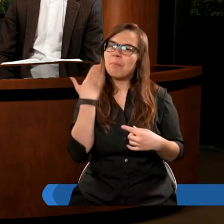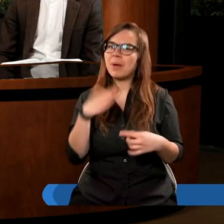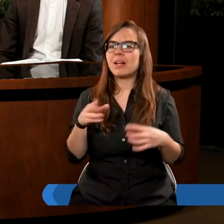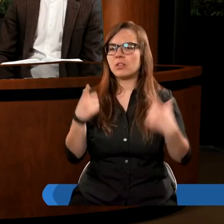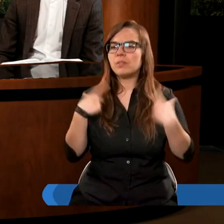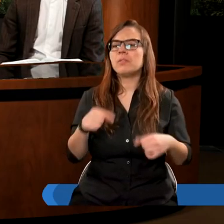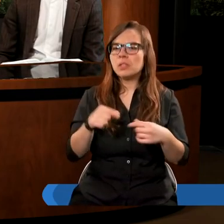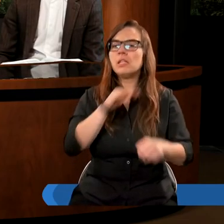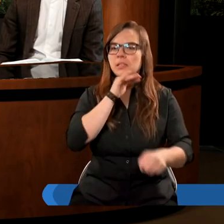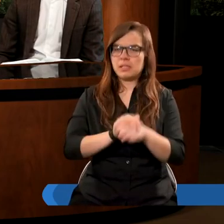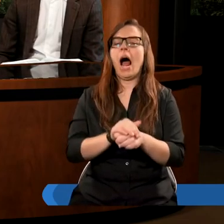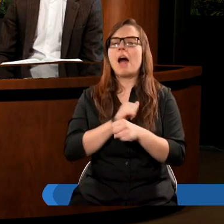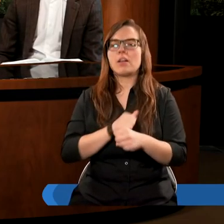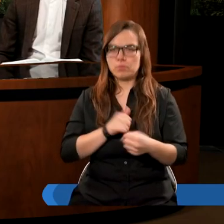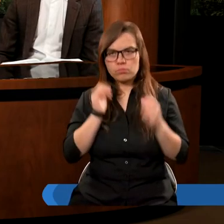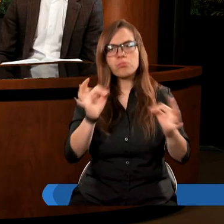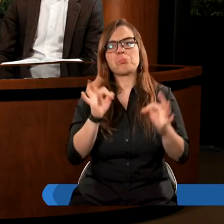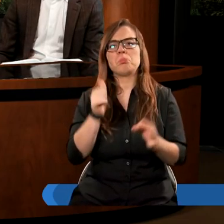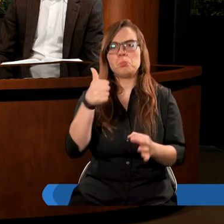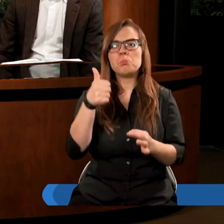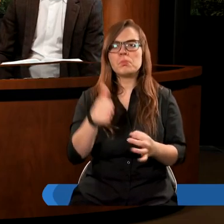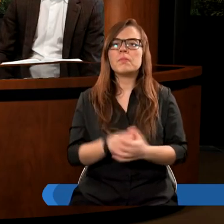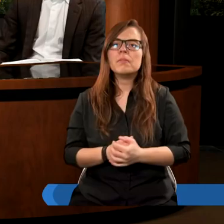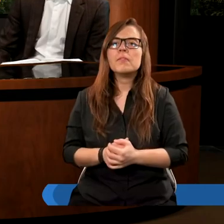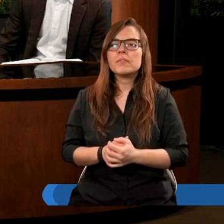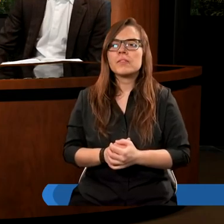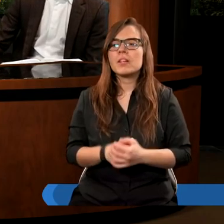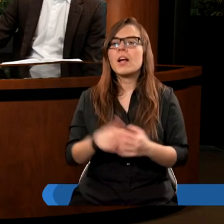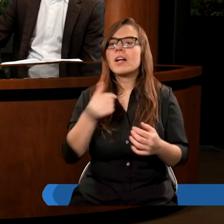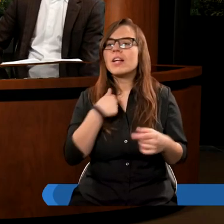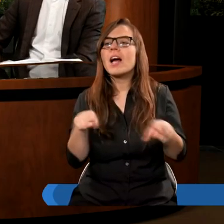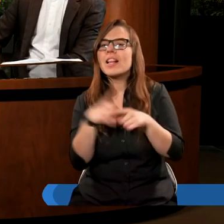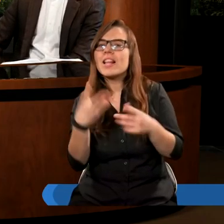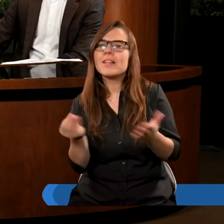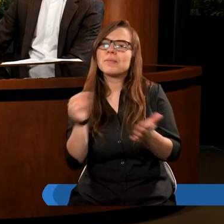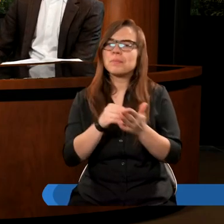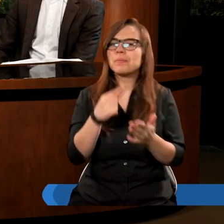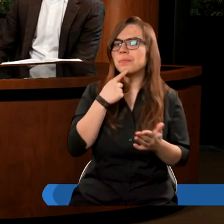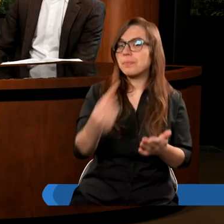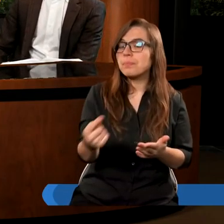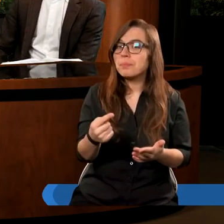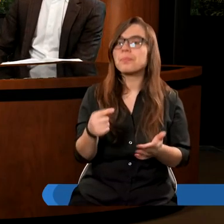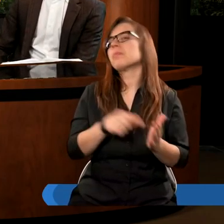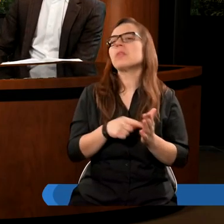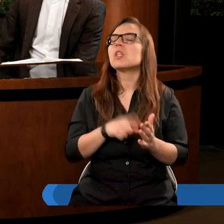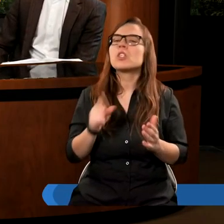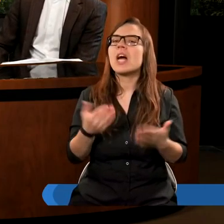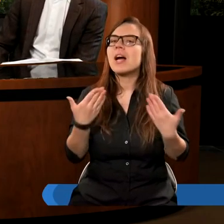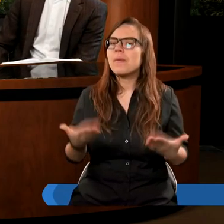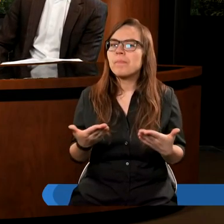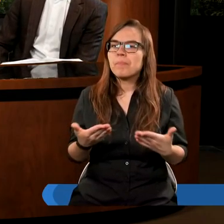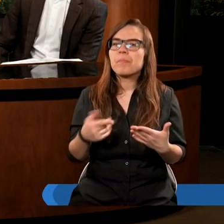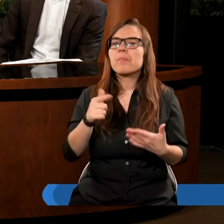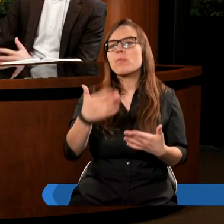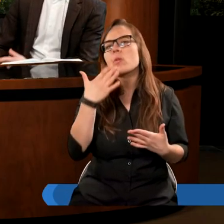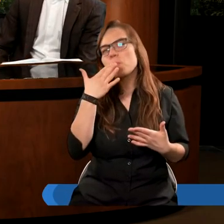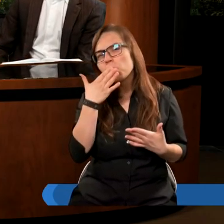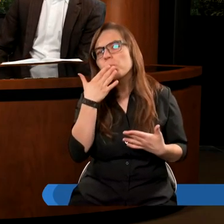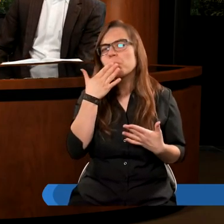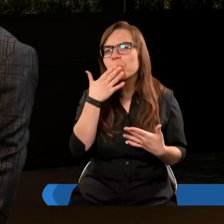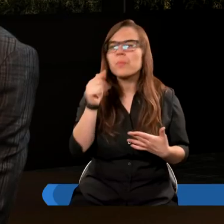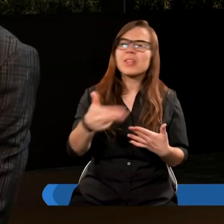I zgadzam się z tym. Ja tutaj właśnie też chciałem powiedzieć, że mówimy,